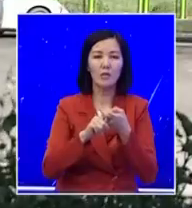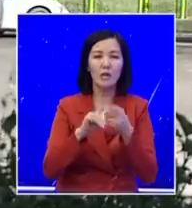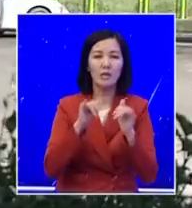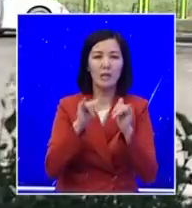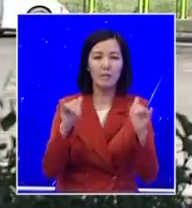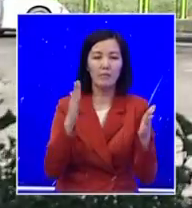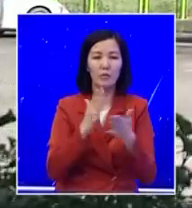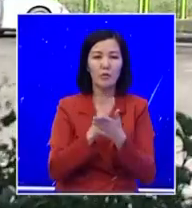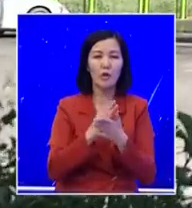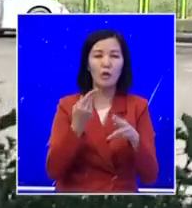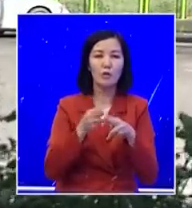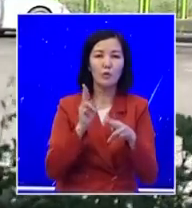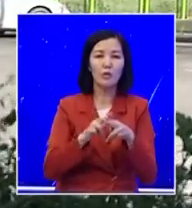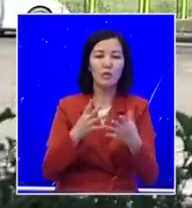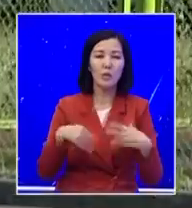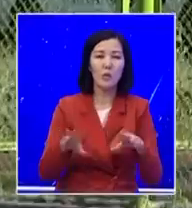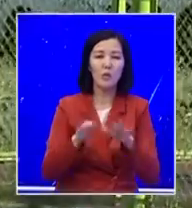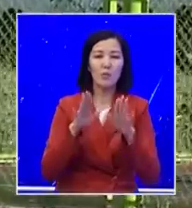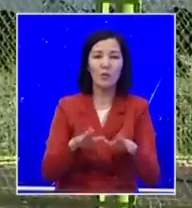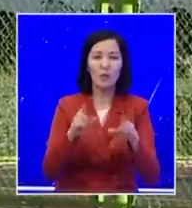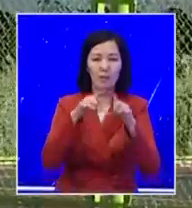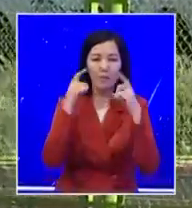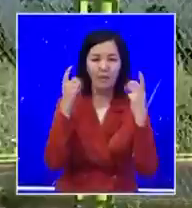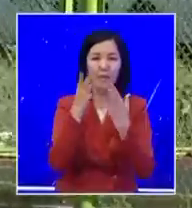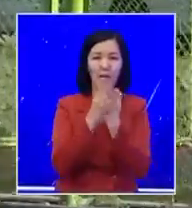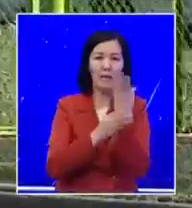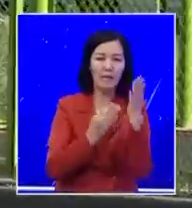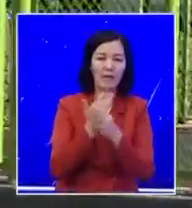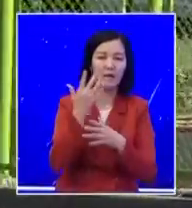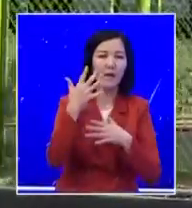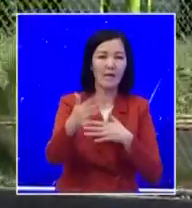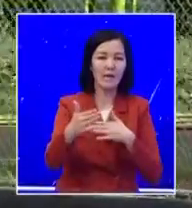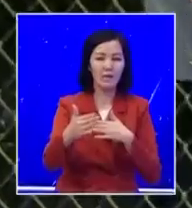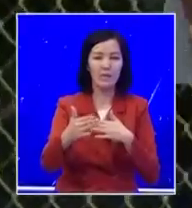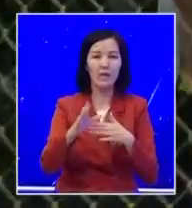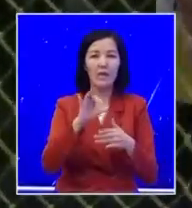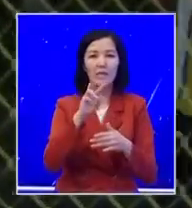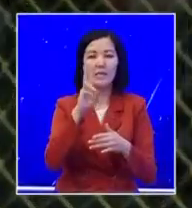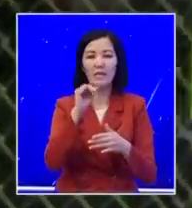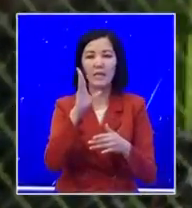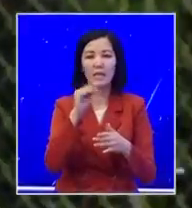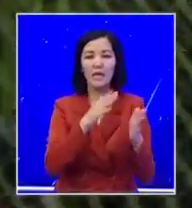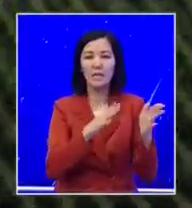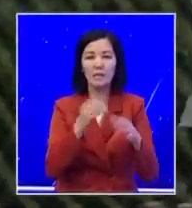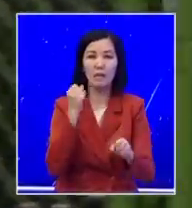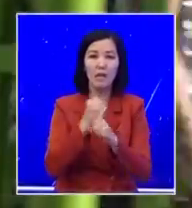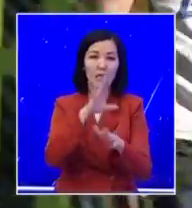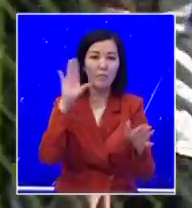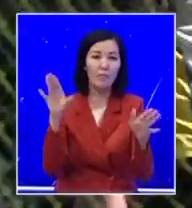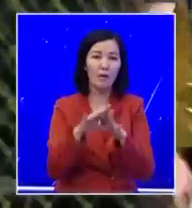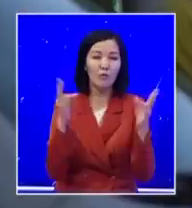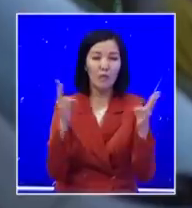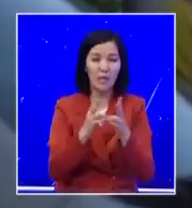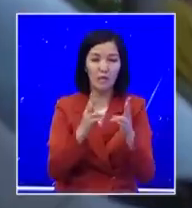тұр. Сондықтан мамандар қоғамдық орындарда бетперде киіп, арақашықтық сақтап, санитарлық режимді қатаң сақтауға